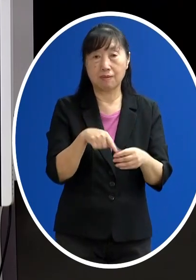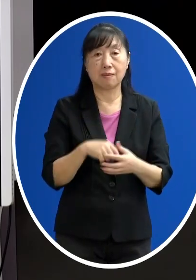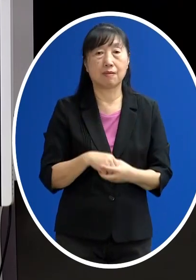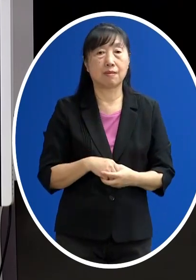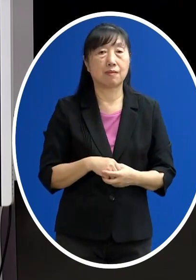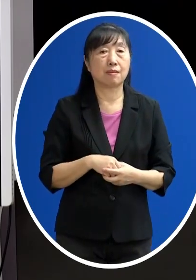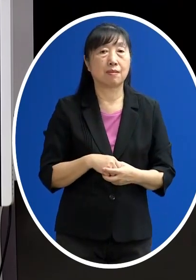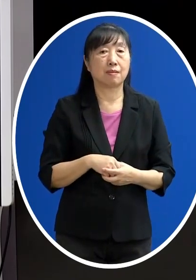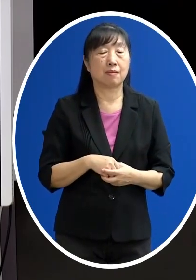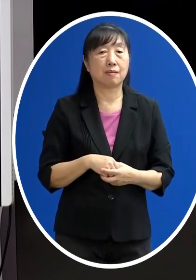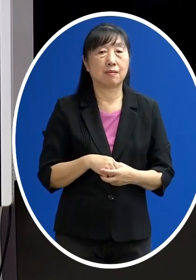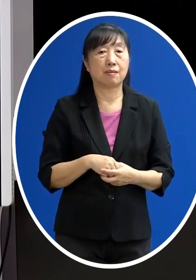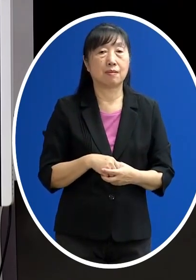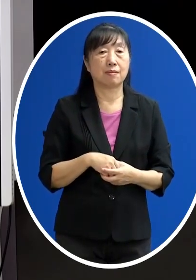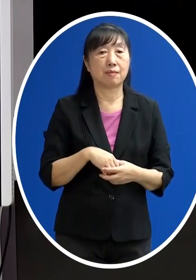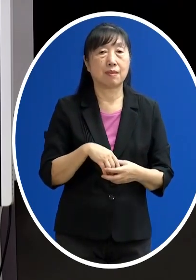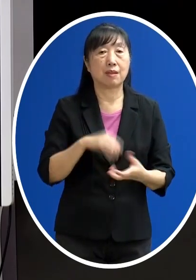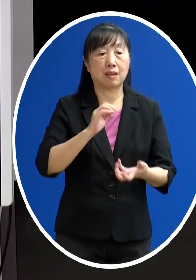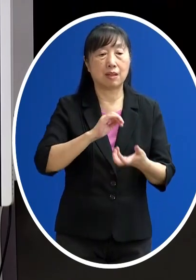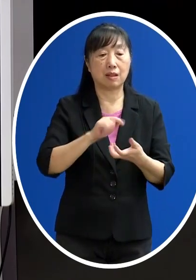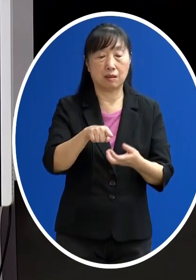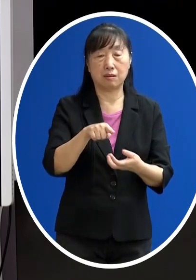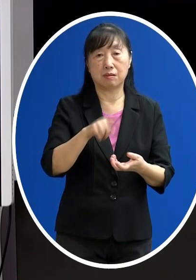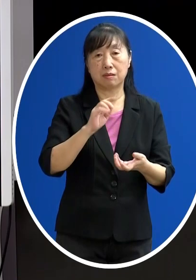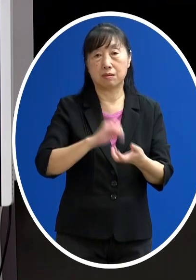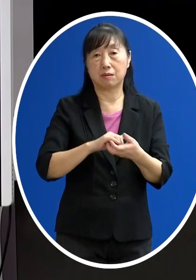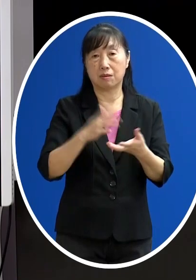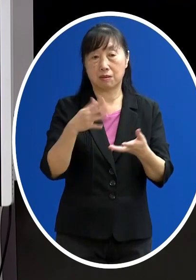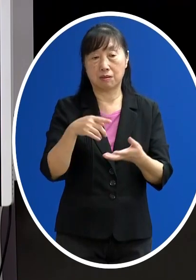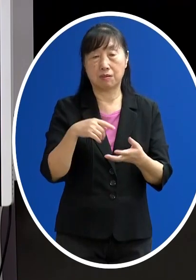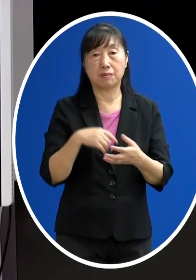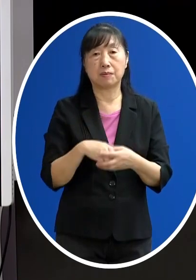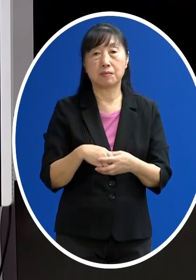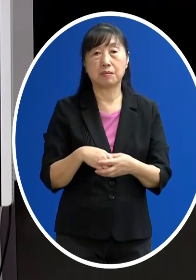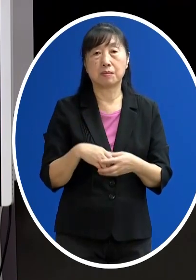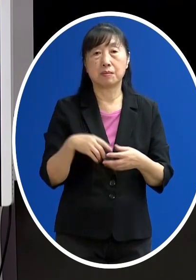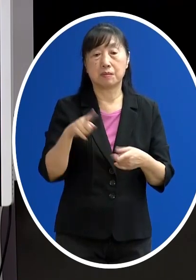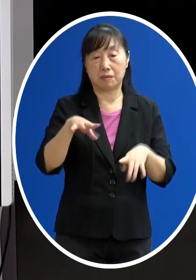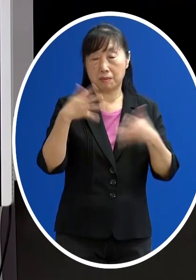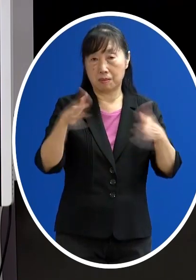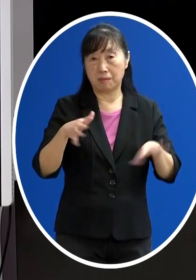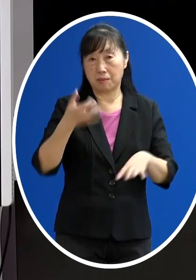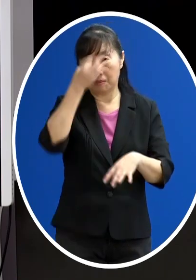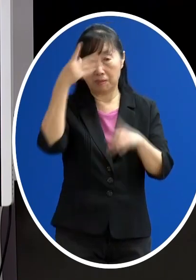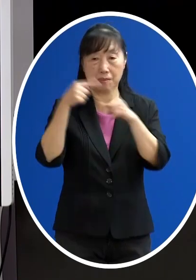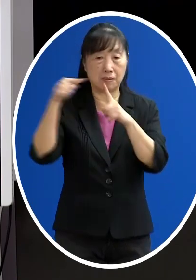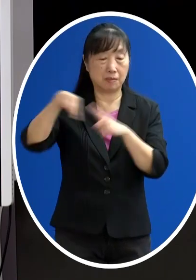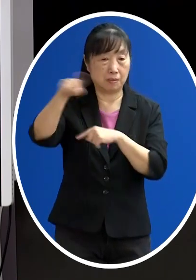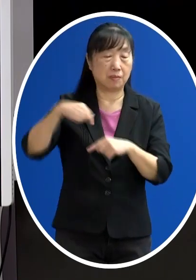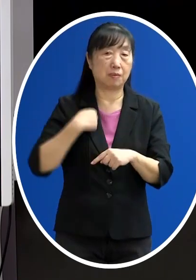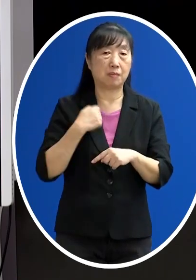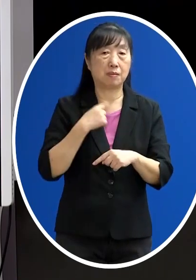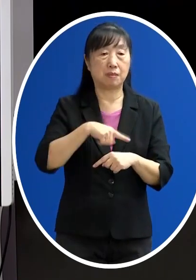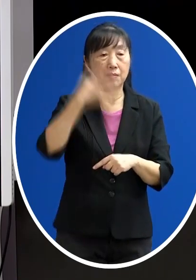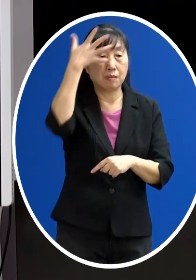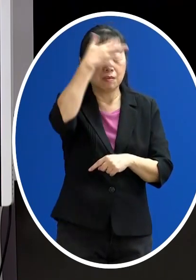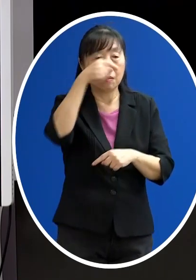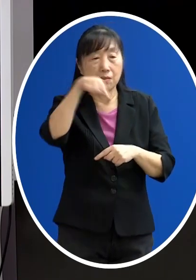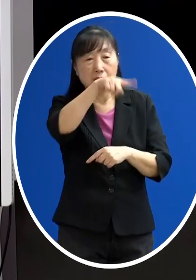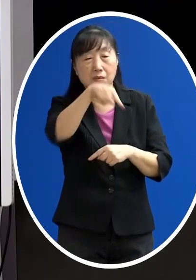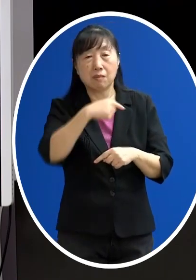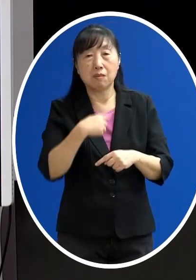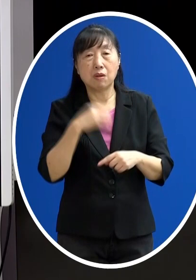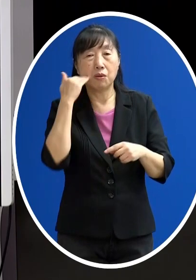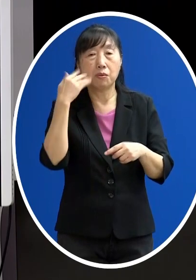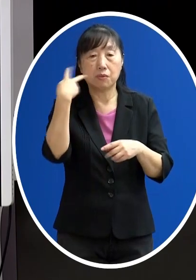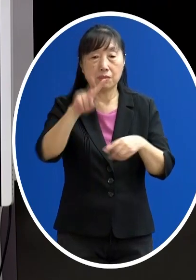我们过去就已经有许多的年轻一辈也了解说长辈这样子插管是蛮辛苦、